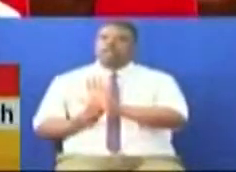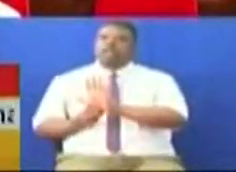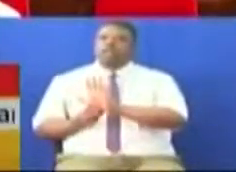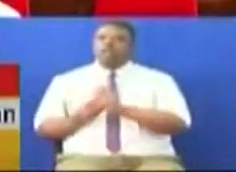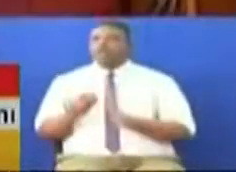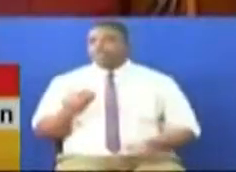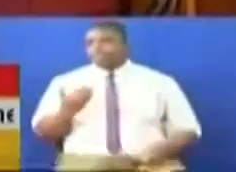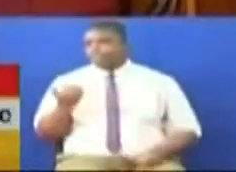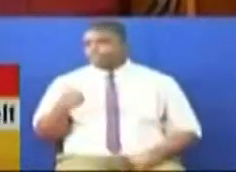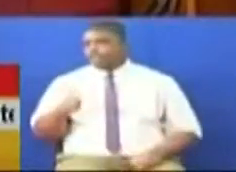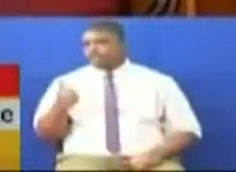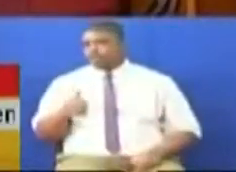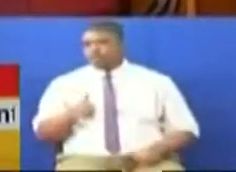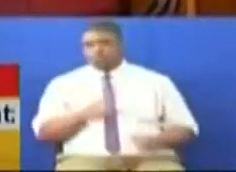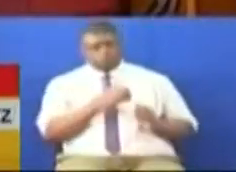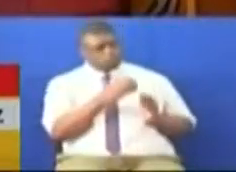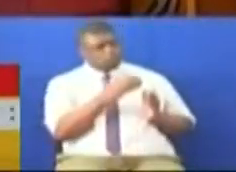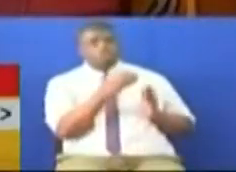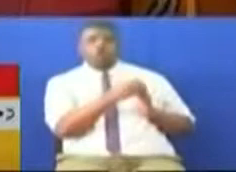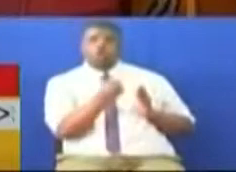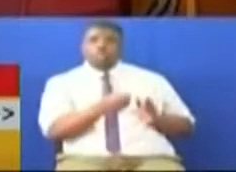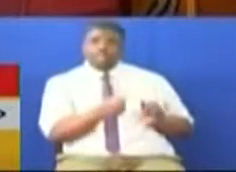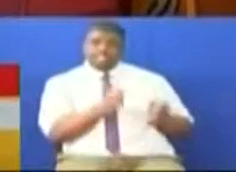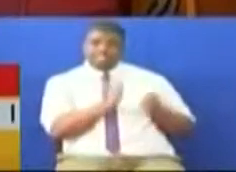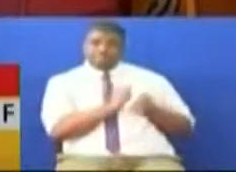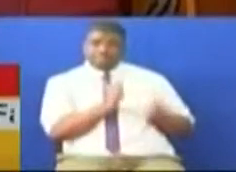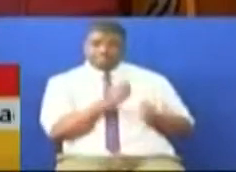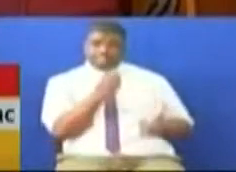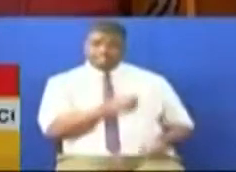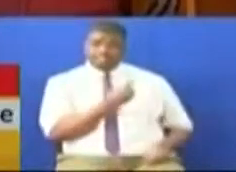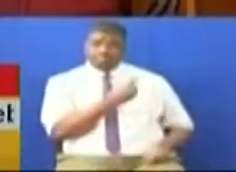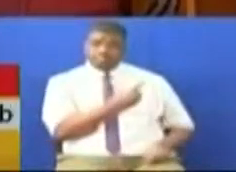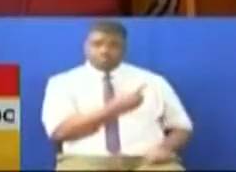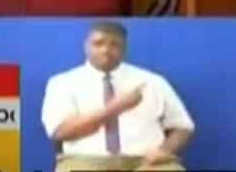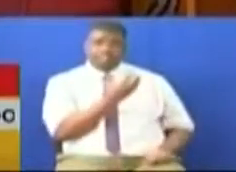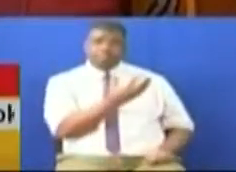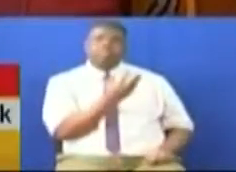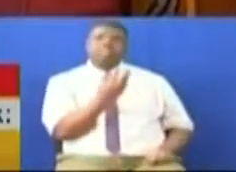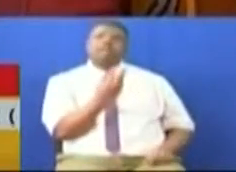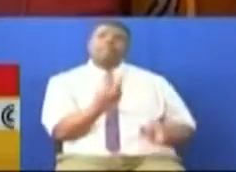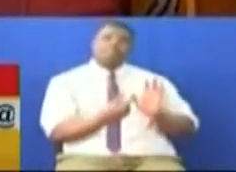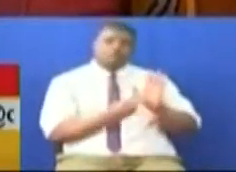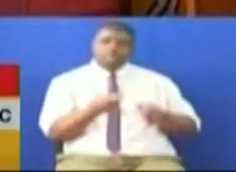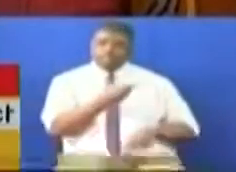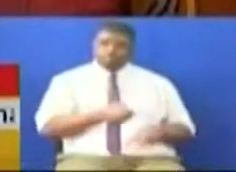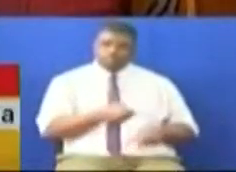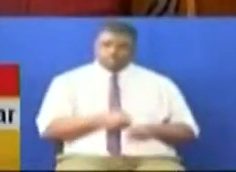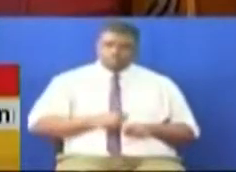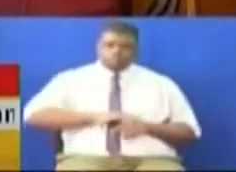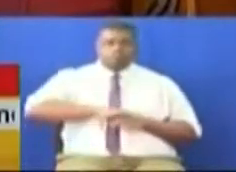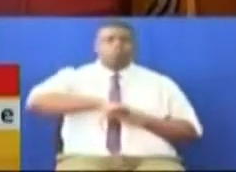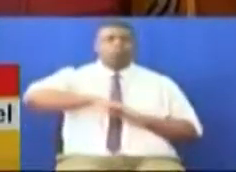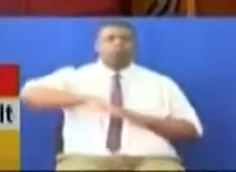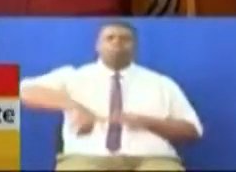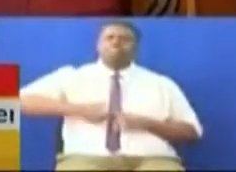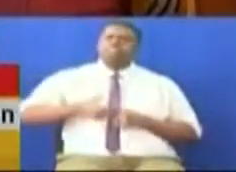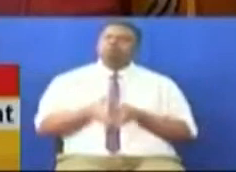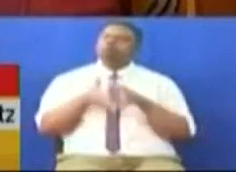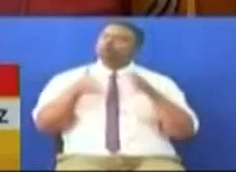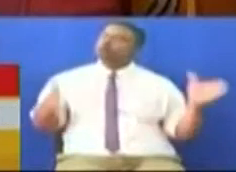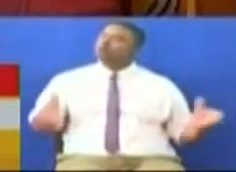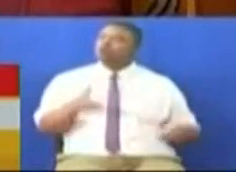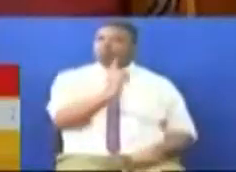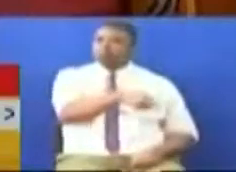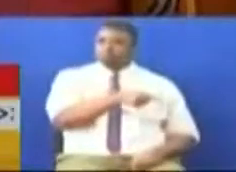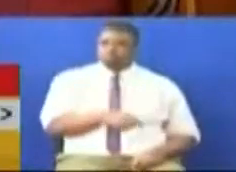$99,000. Bado kuna dola, kuna spare za $100,167 bado zinadaiwa. Kwa hiyo kuna ufisadi wa kutosha katika mkataba ambayo